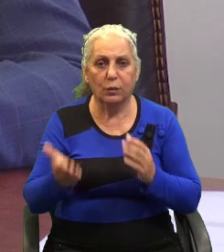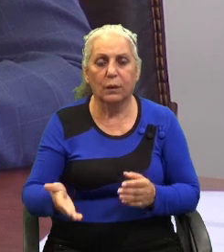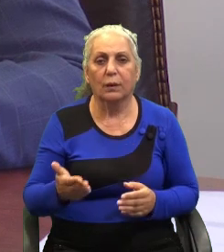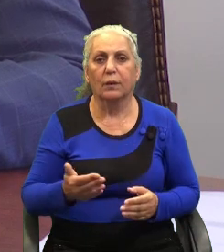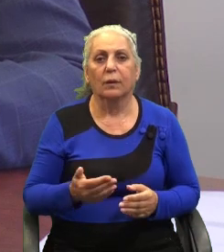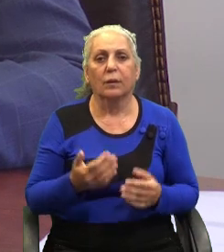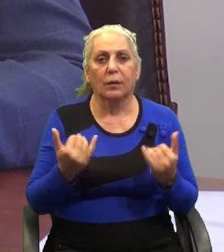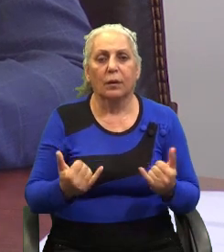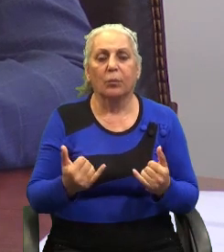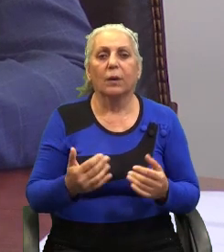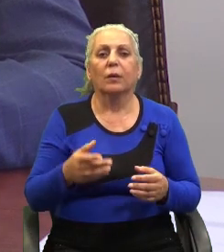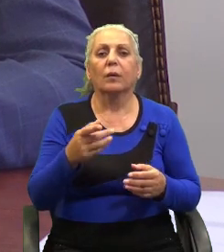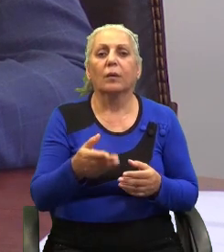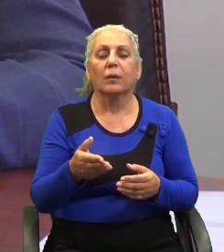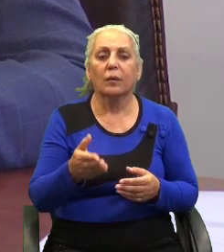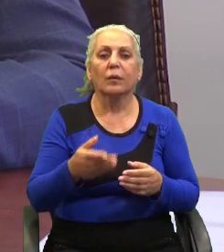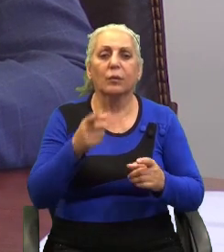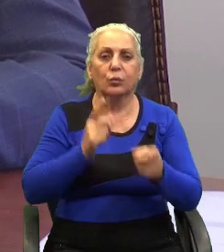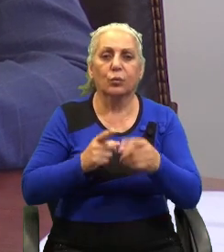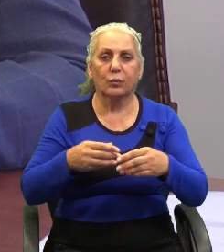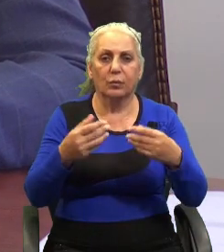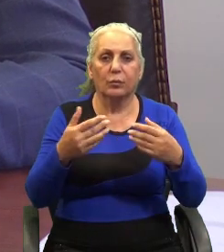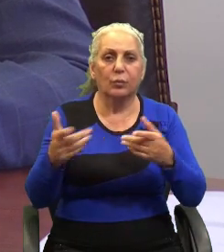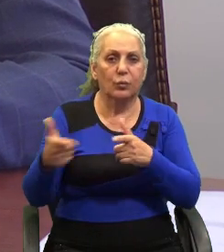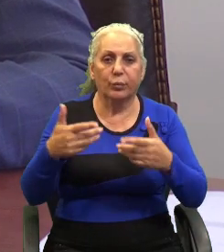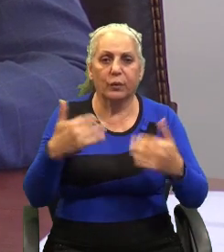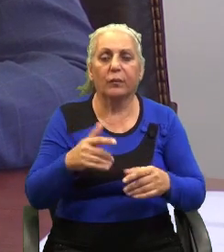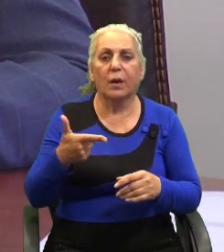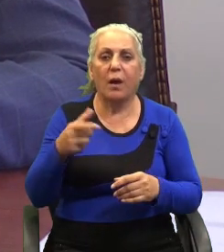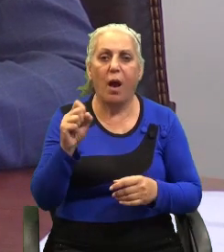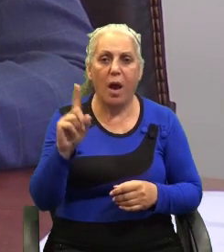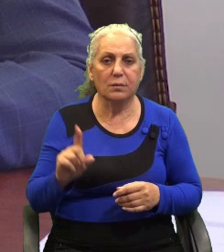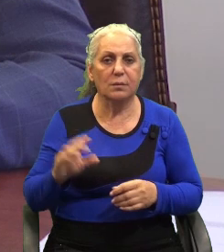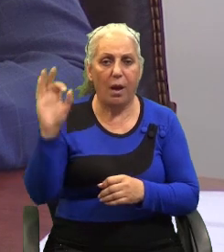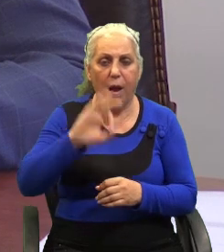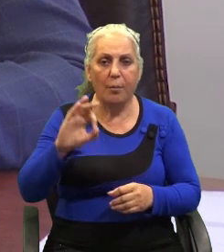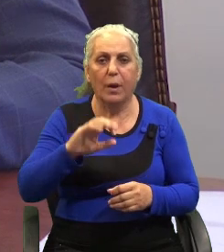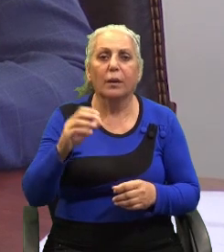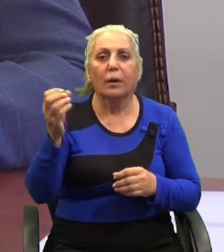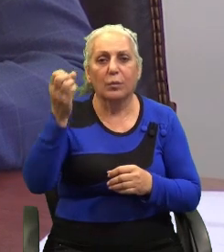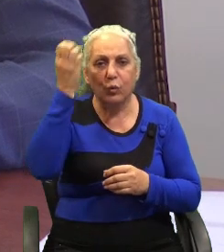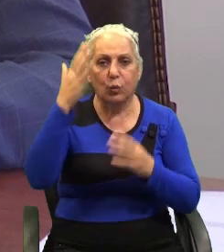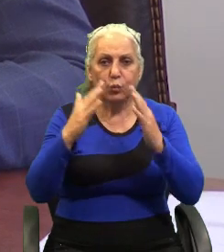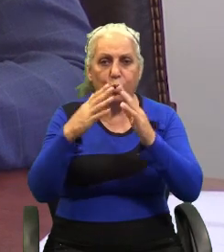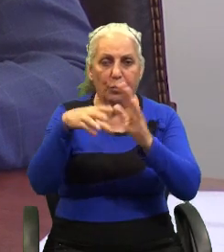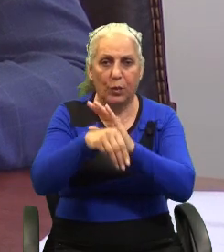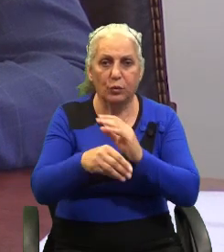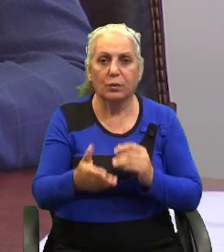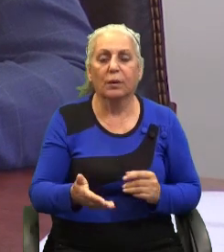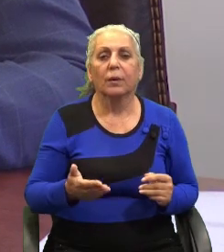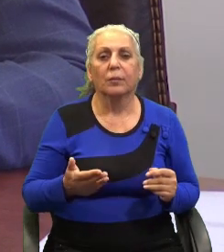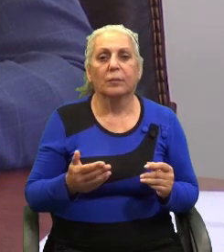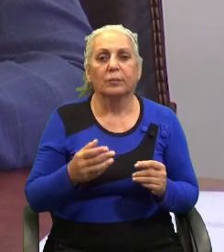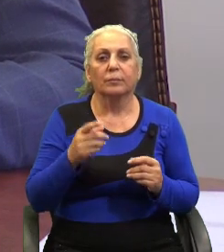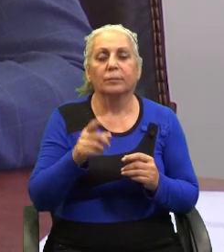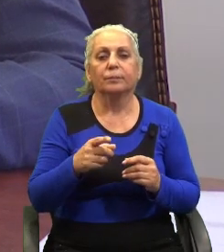պահին մեր միջոցներով իրականացվում է գազատարի կառուցումը մշակույթի տան, իսկ մինչև